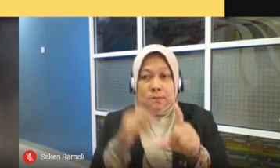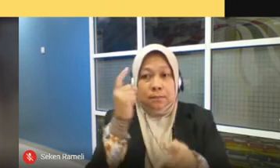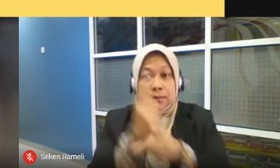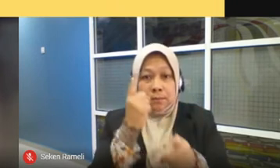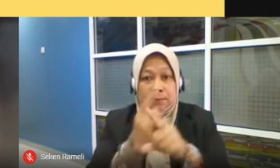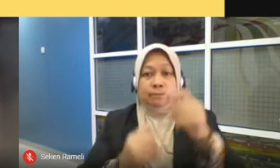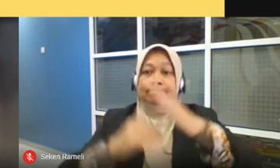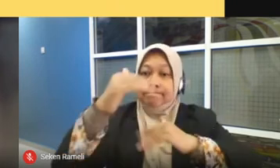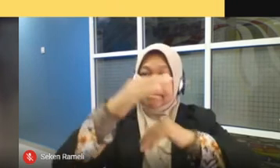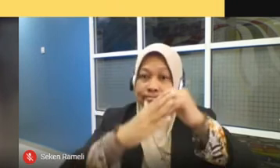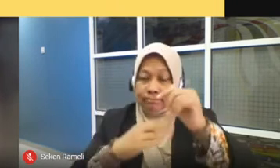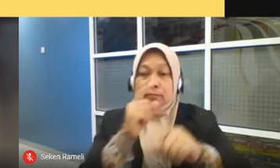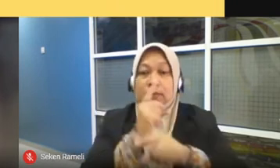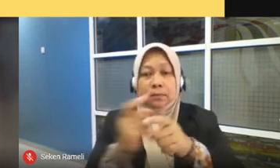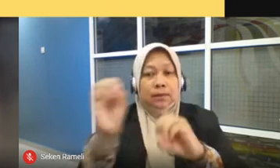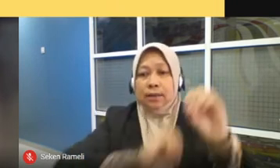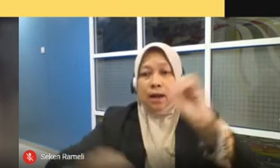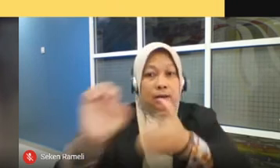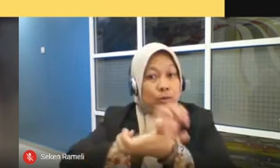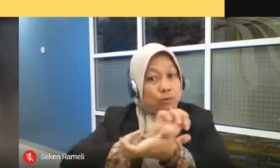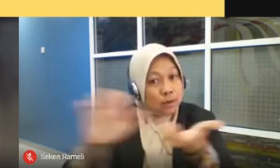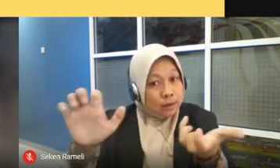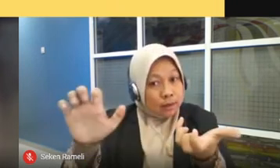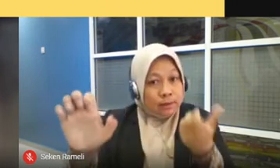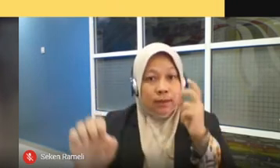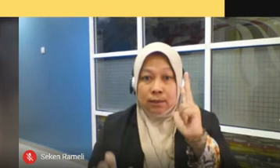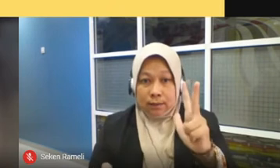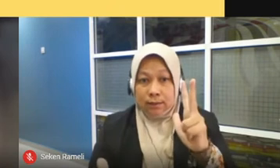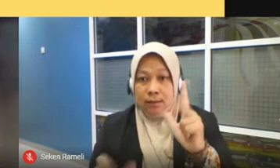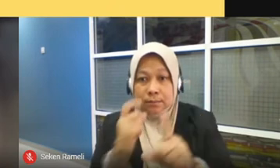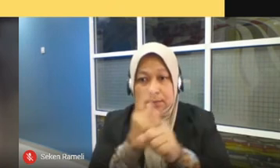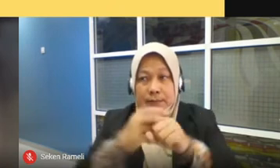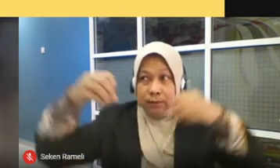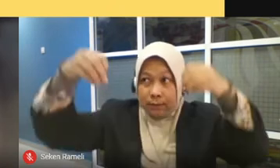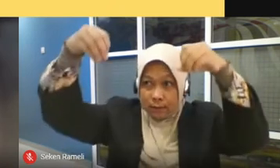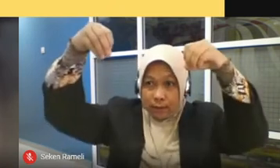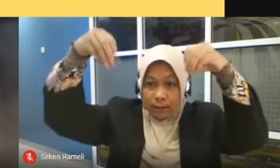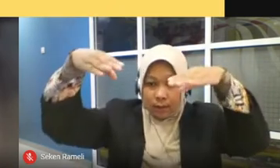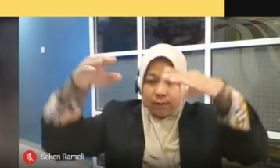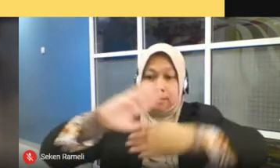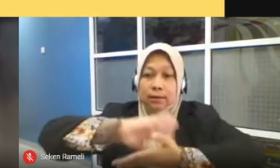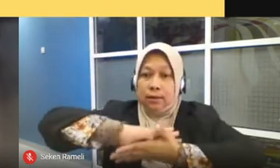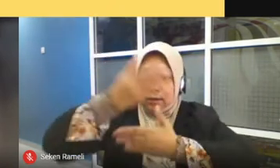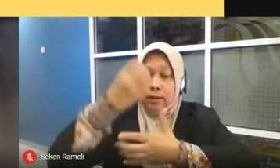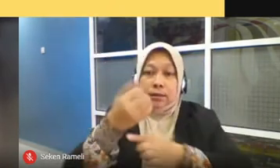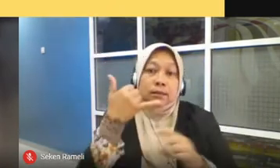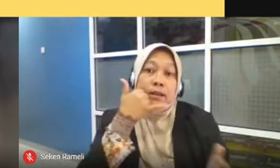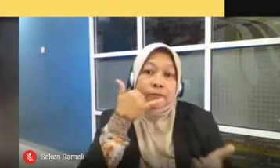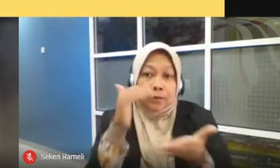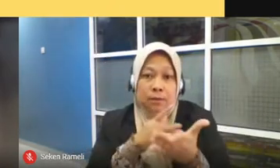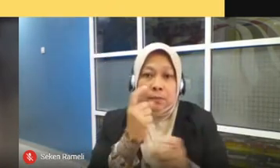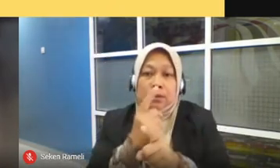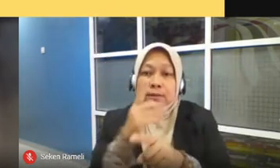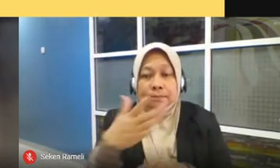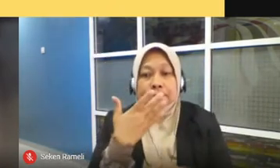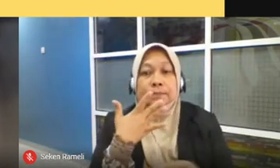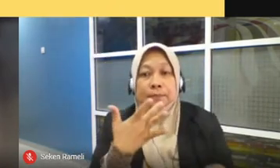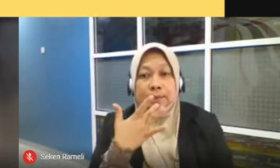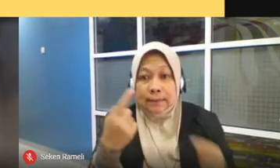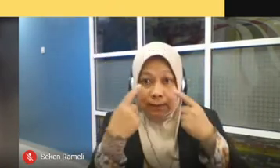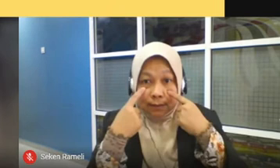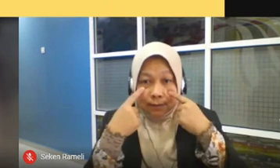keadaan yang selesa dan pastikan tiada kerosakan. Yang ketiga, setkan pencahayaan di skrin laptop ataupun telefon bimbit dalam mood sederhana. Kena jaga